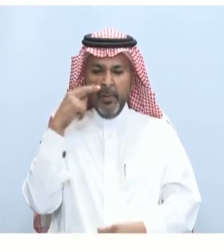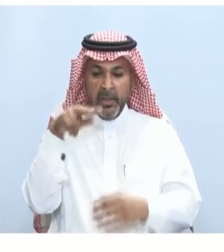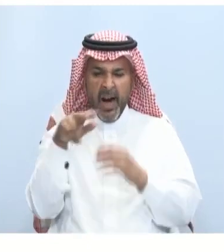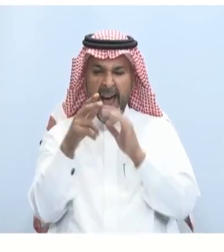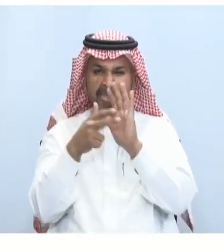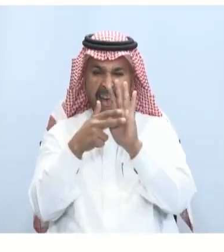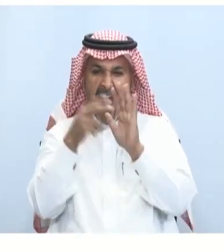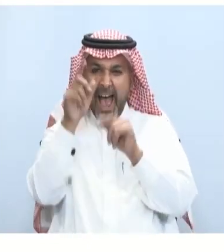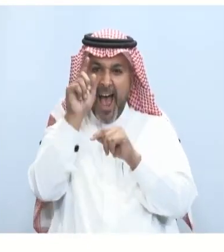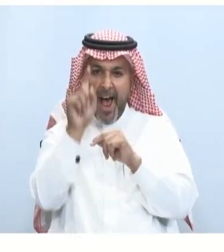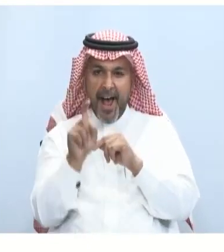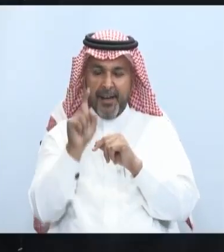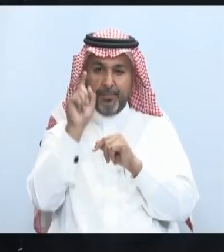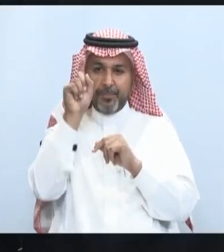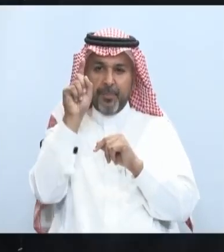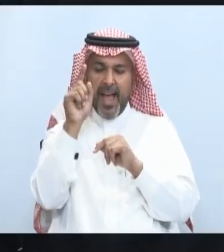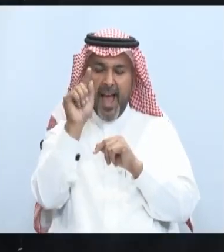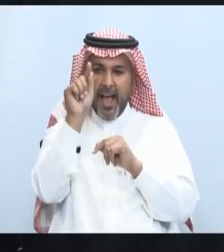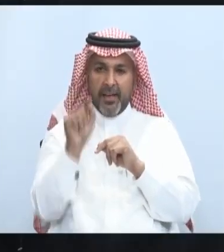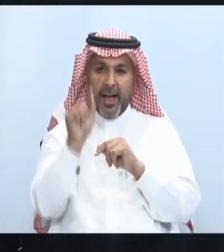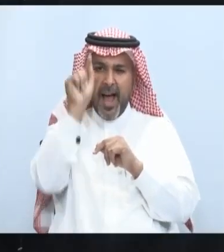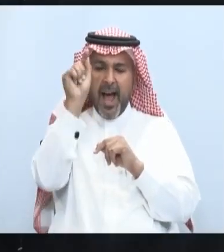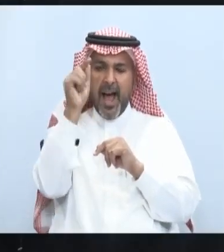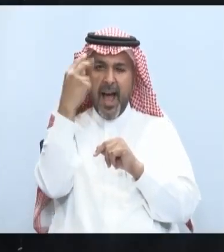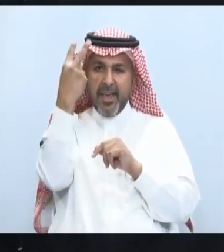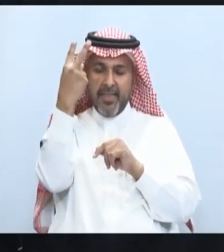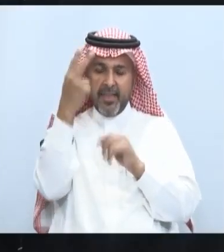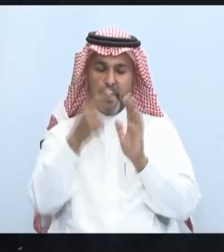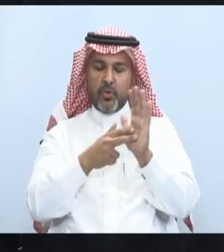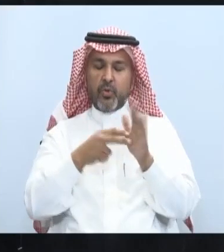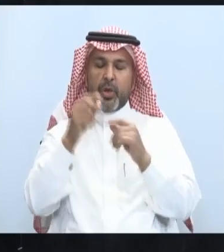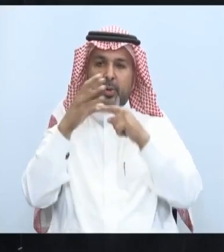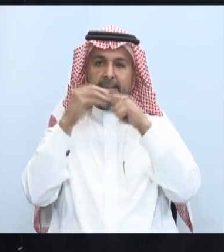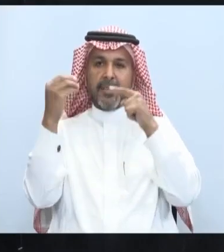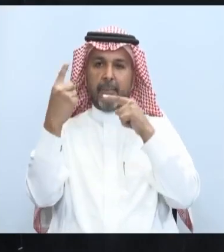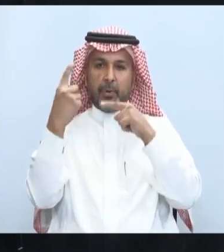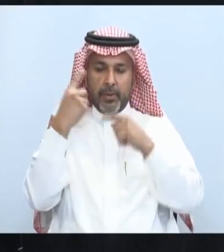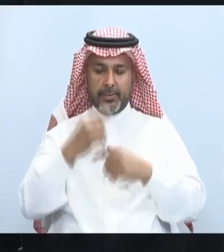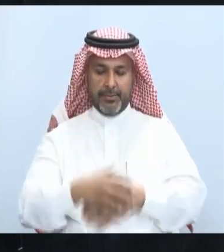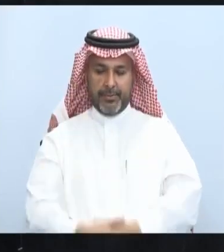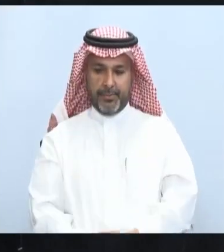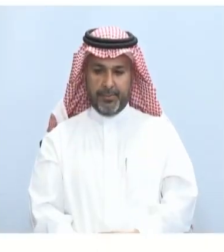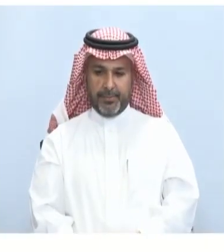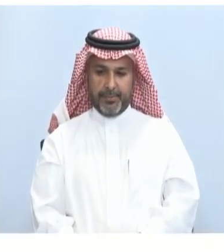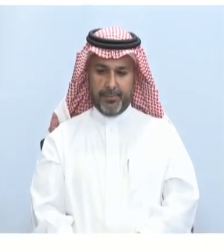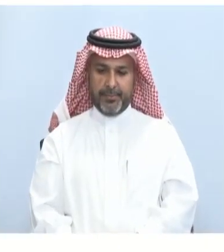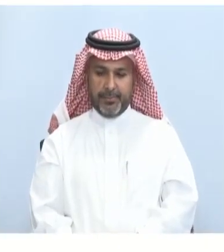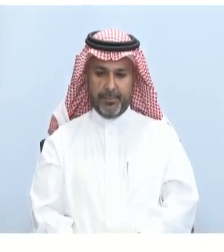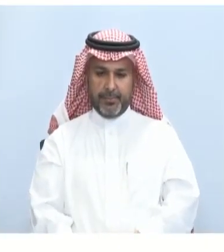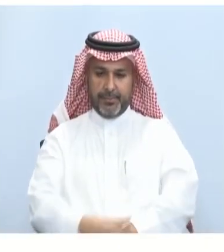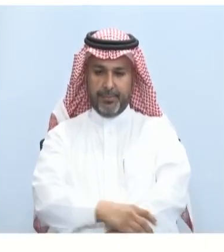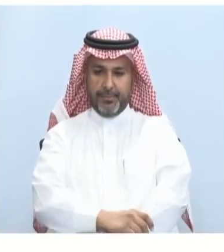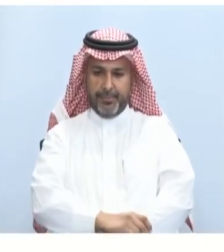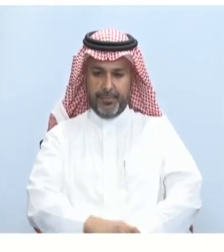حلول لما نجي نحل هذه المعادله ما راح نلقى لها حل هذا يعني